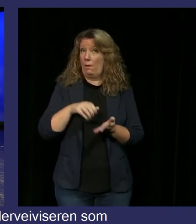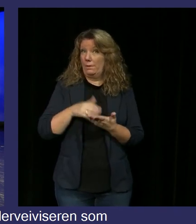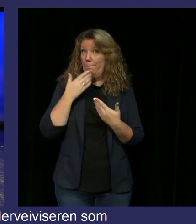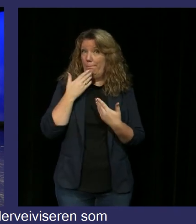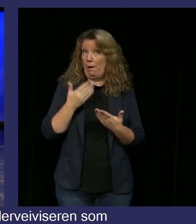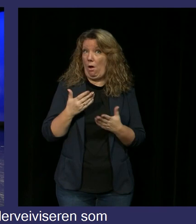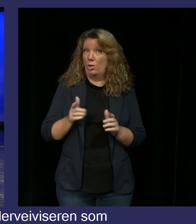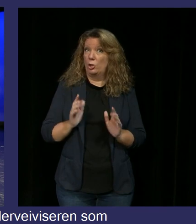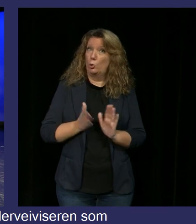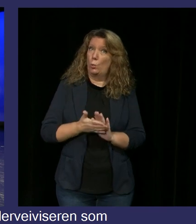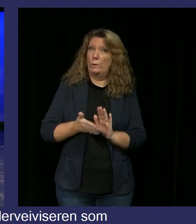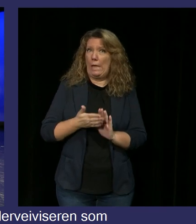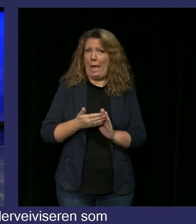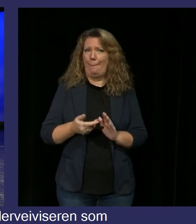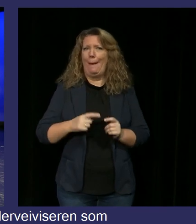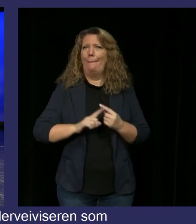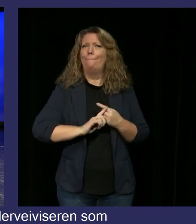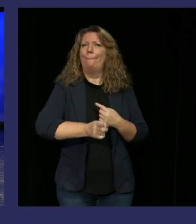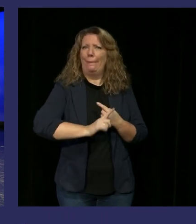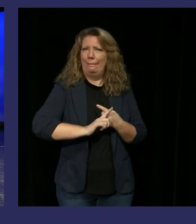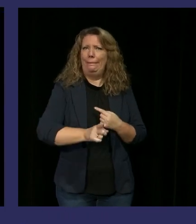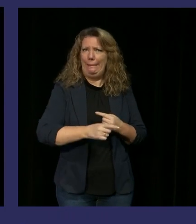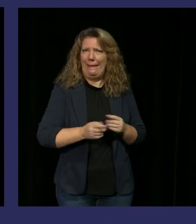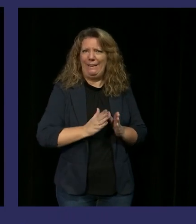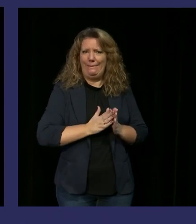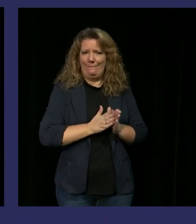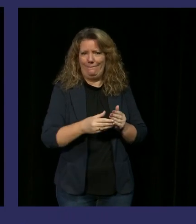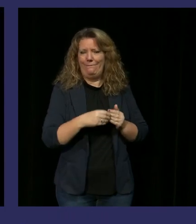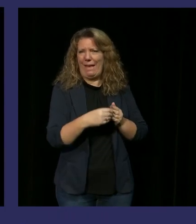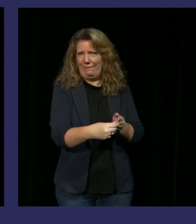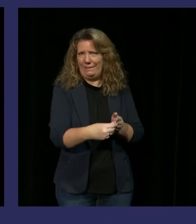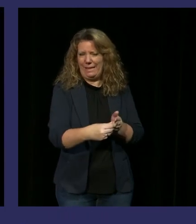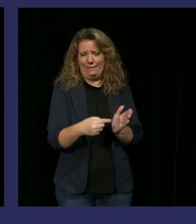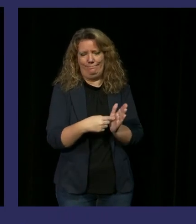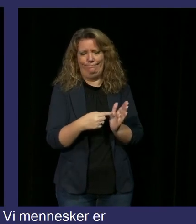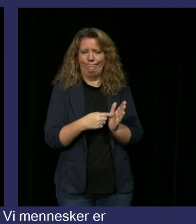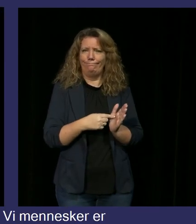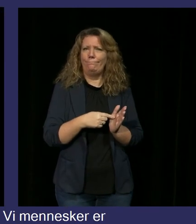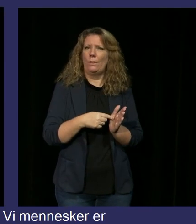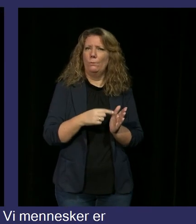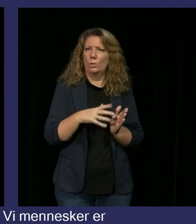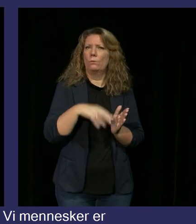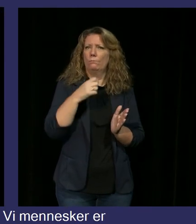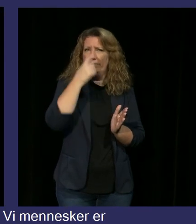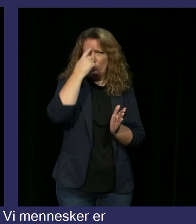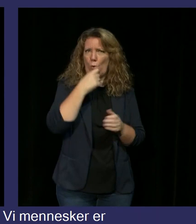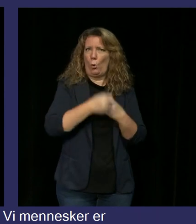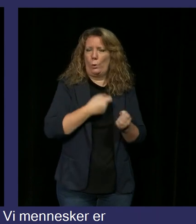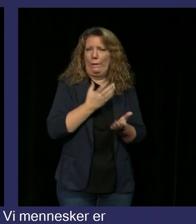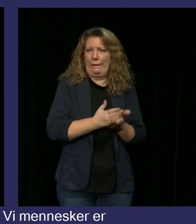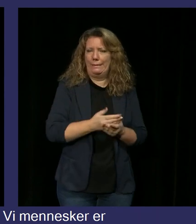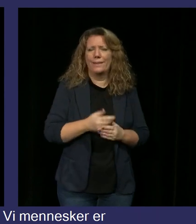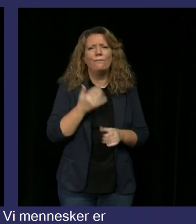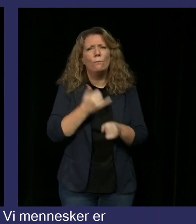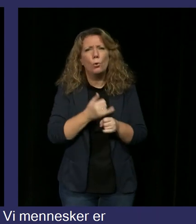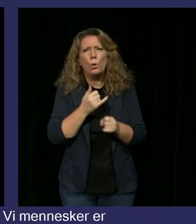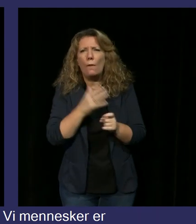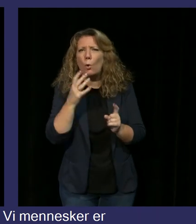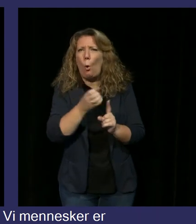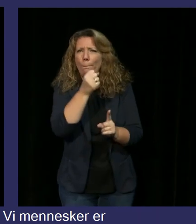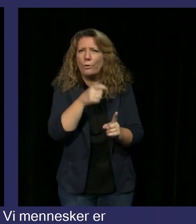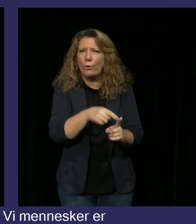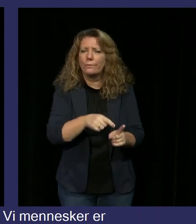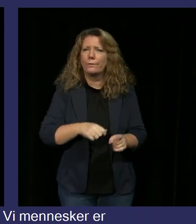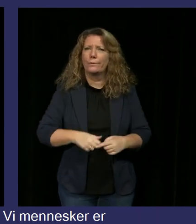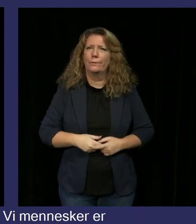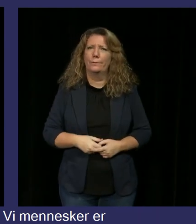lett å gjøre det rett. Hvordan har dere oppnådd det? Altså, først og fremst så handler jo